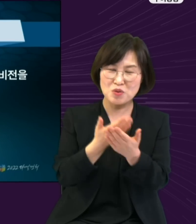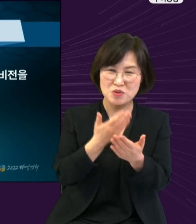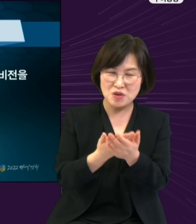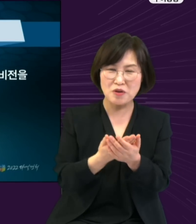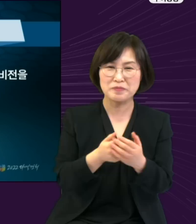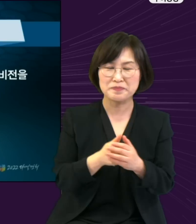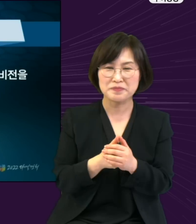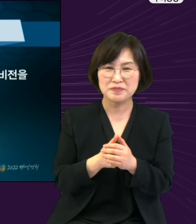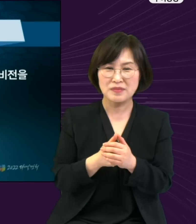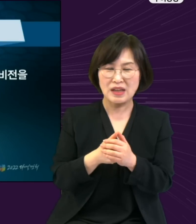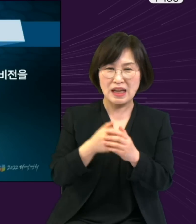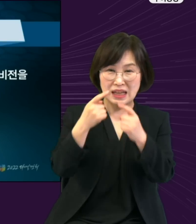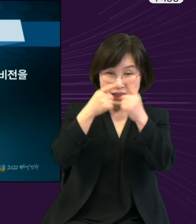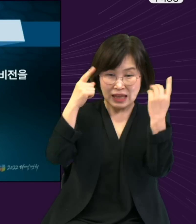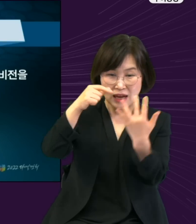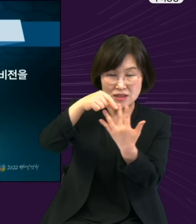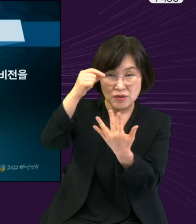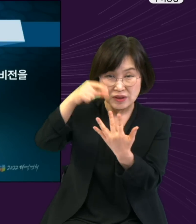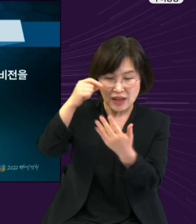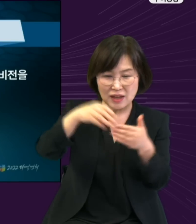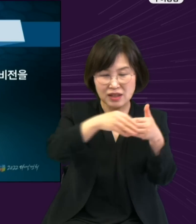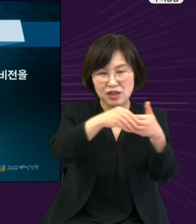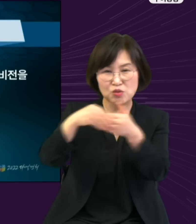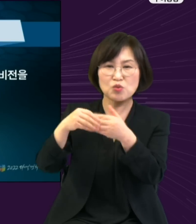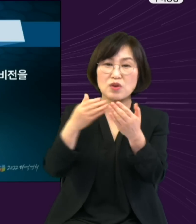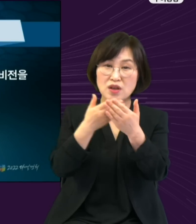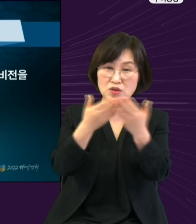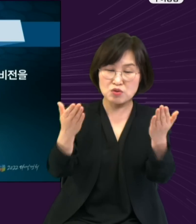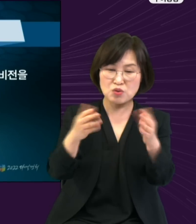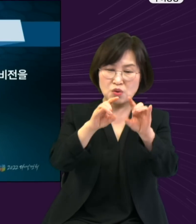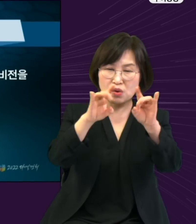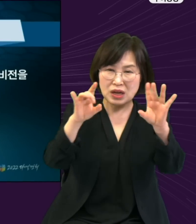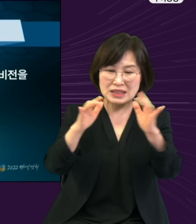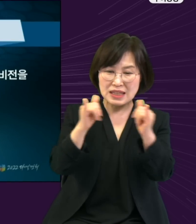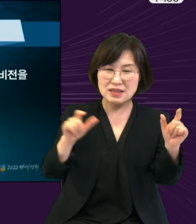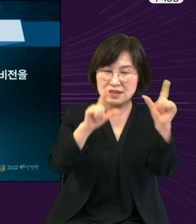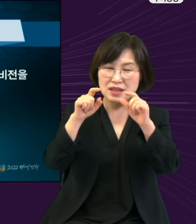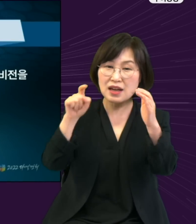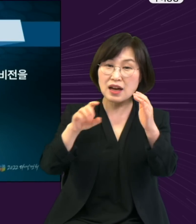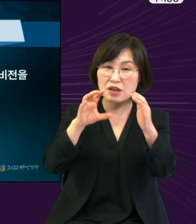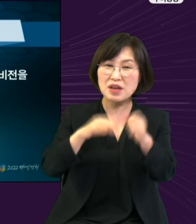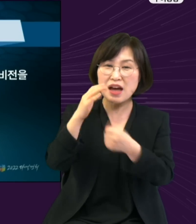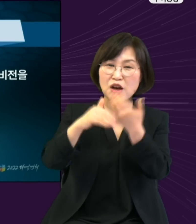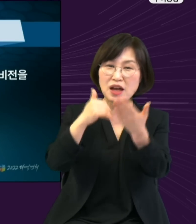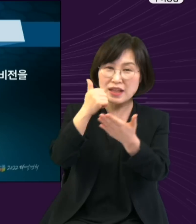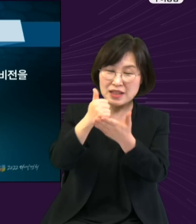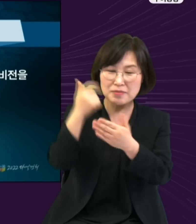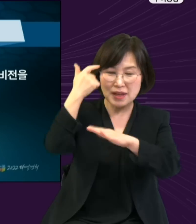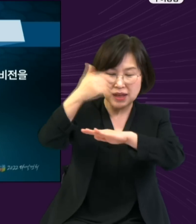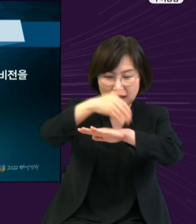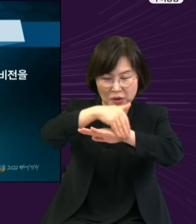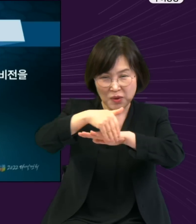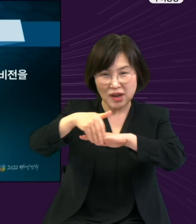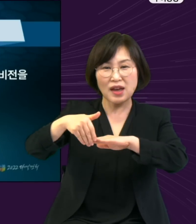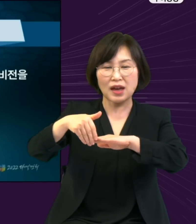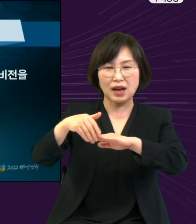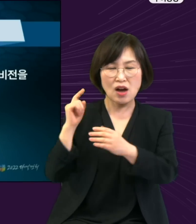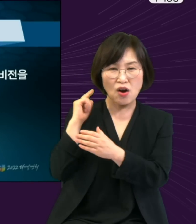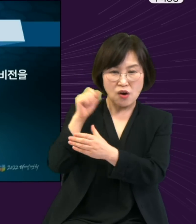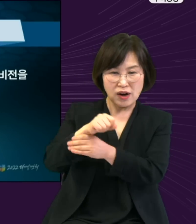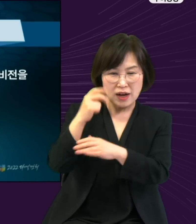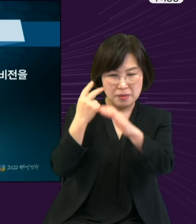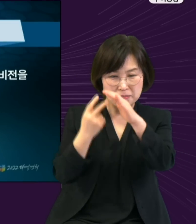대학 선택과 진학을 인도해 주시고 각자의 인생 가운데 하나님께서 계획하시고 허락하신